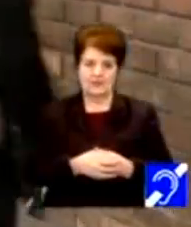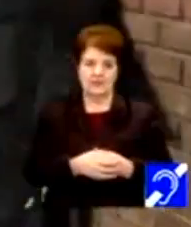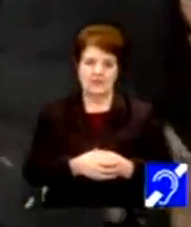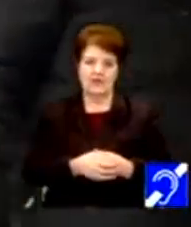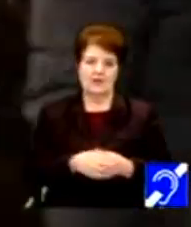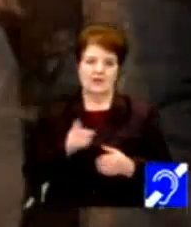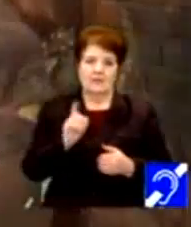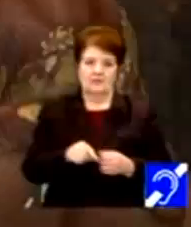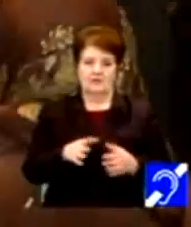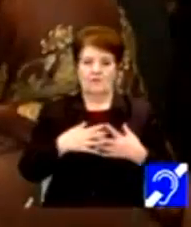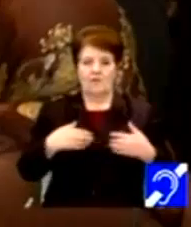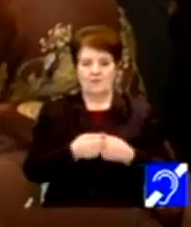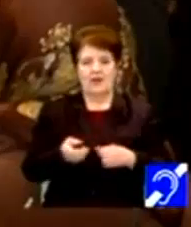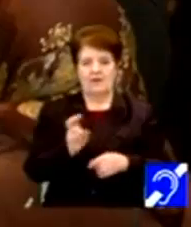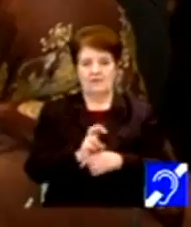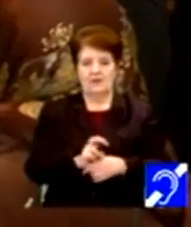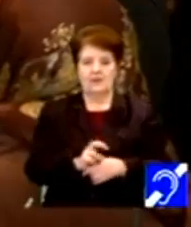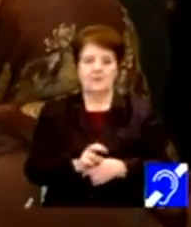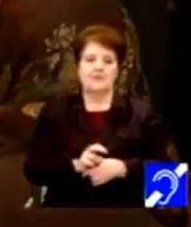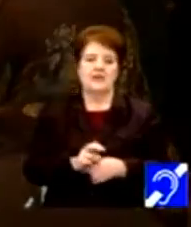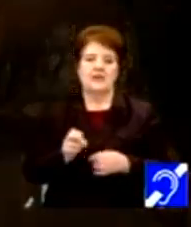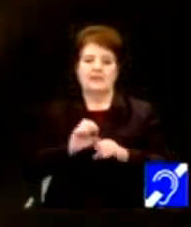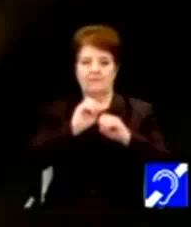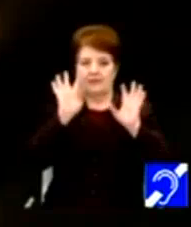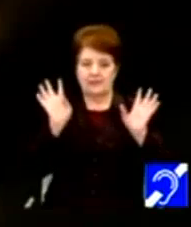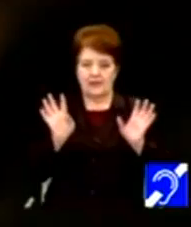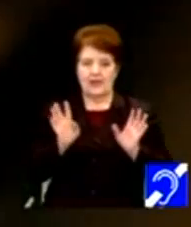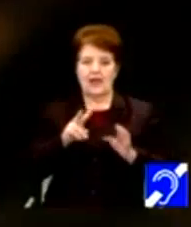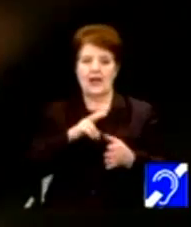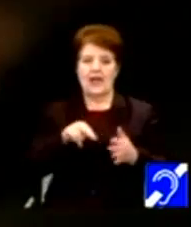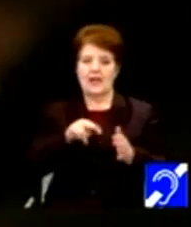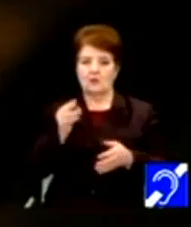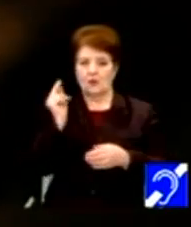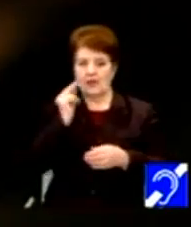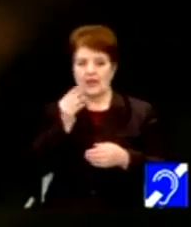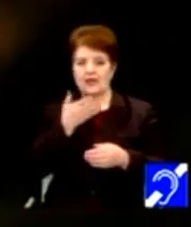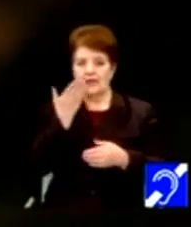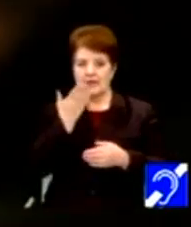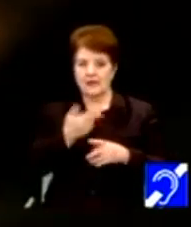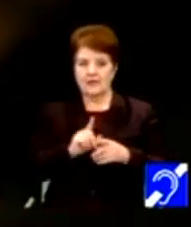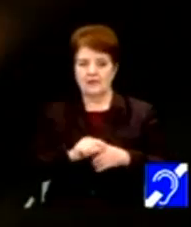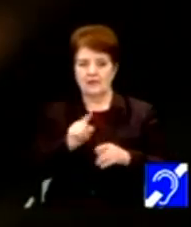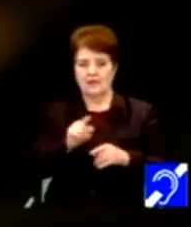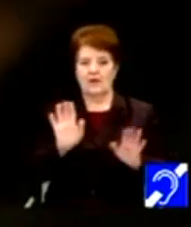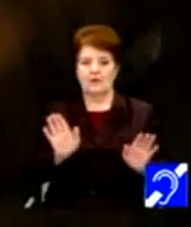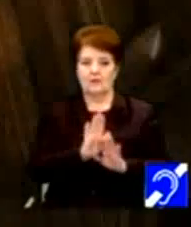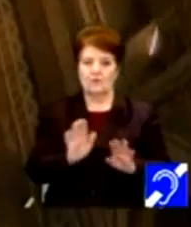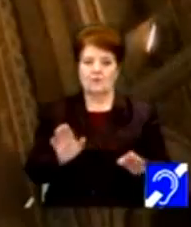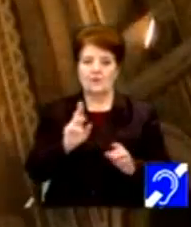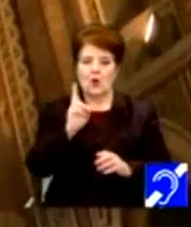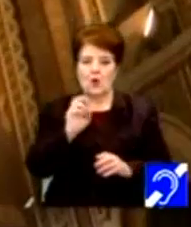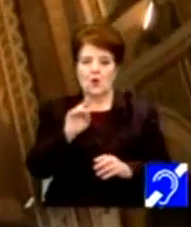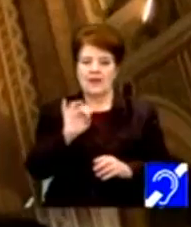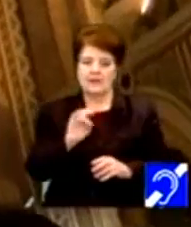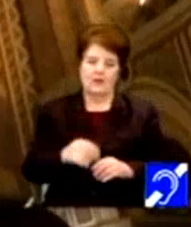da, și apoi în familia. Sfânta Liturghie s-a încheiat cu împărtășania de Crăciun. Mitropolitul Banatului a cântat apoi colinde împreună cu